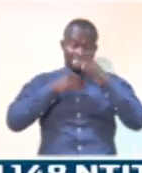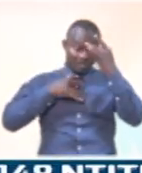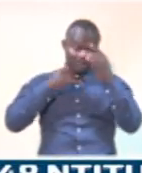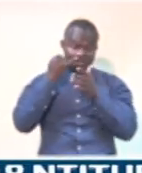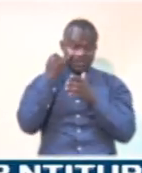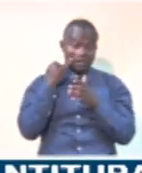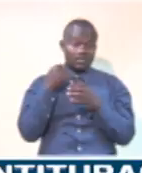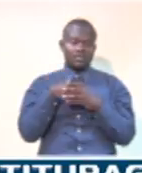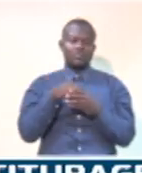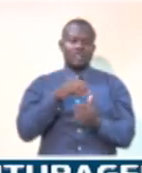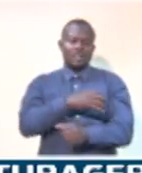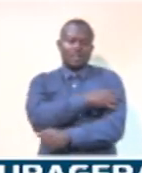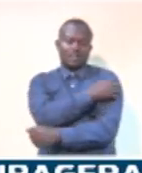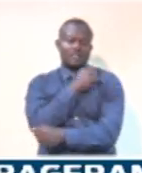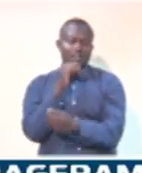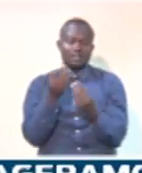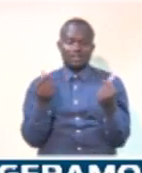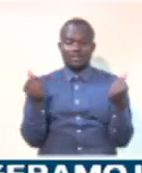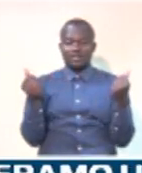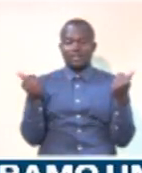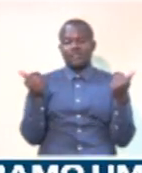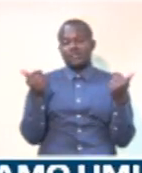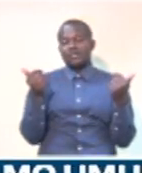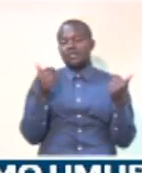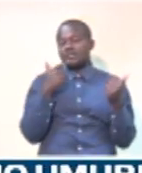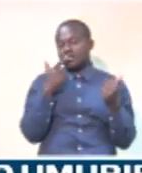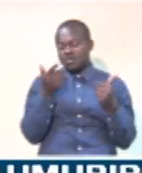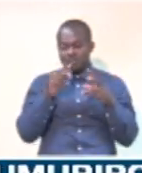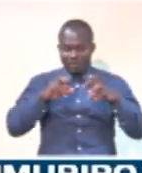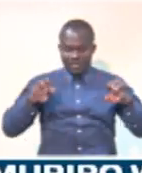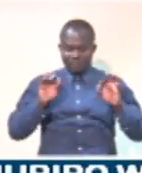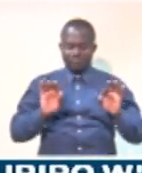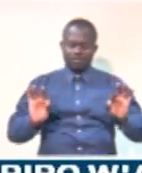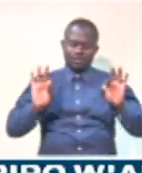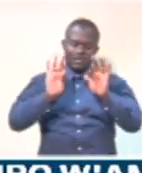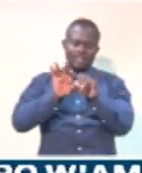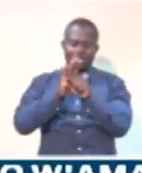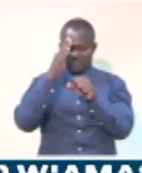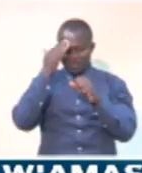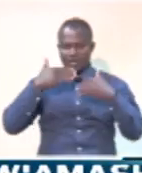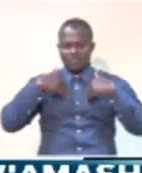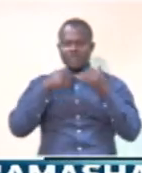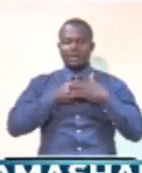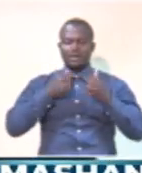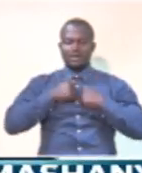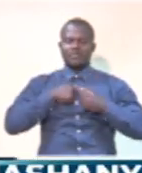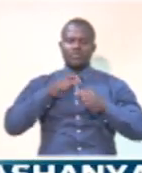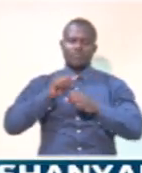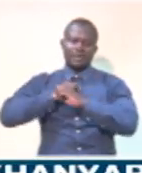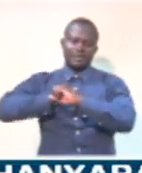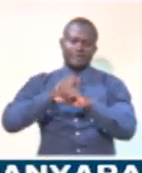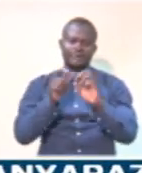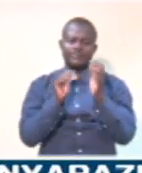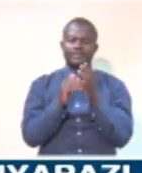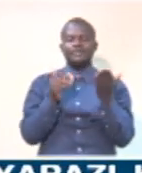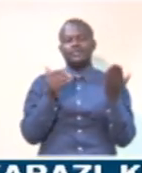zikomeye nk'iya kanseri idakira. Bityo rero kubigenzura byo ni ngombwa kuko ubuzima bw'abanyarwanda bugomba kurengerwa. Gusa